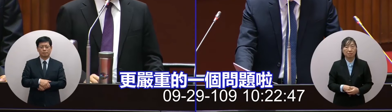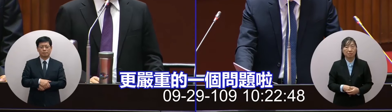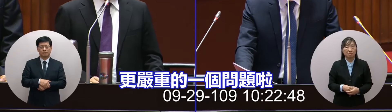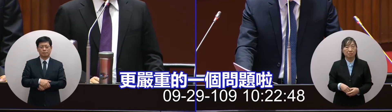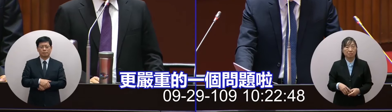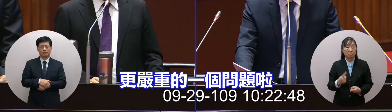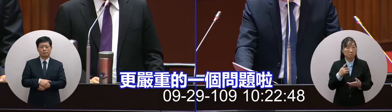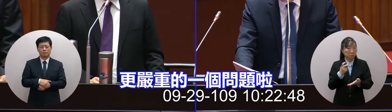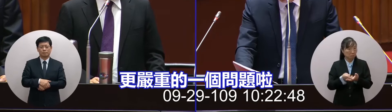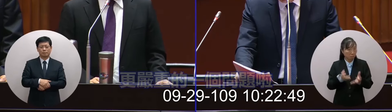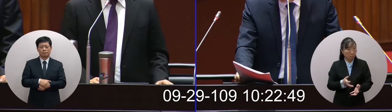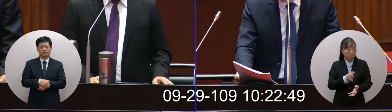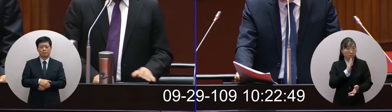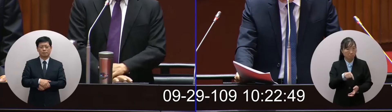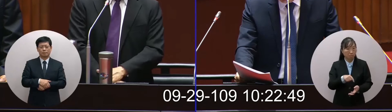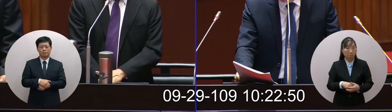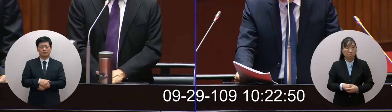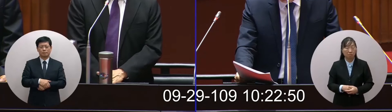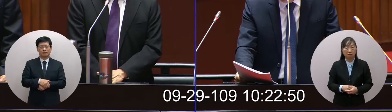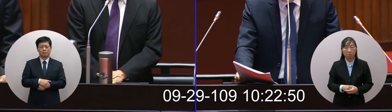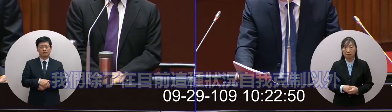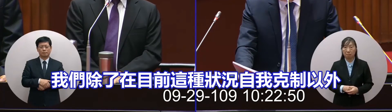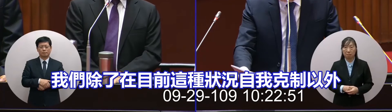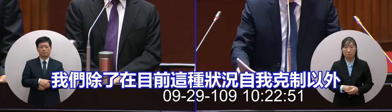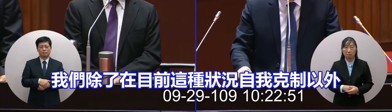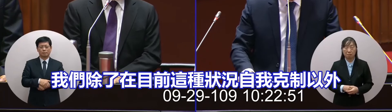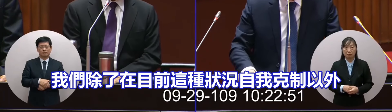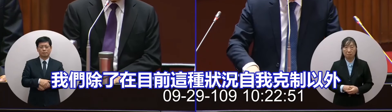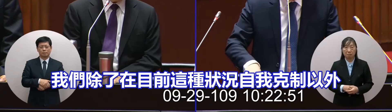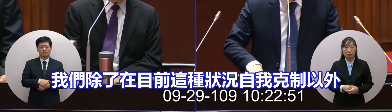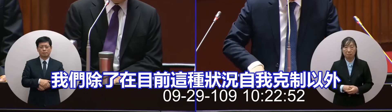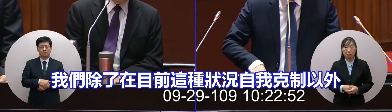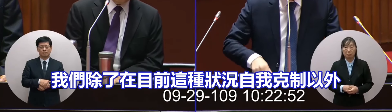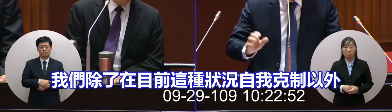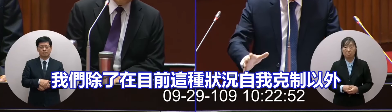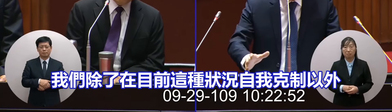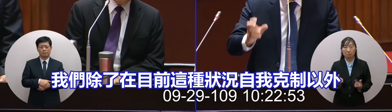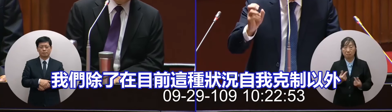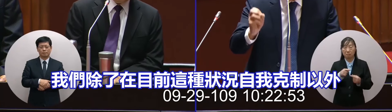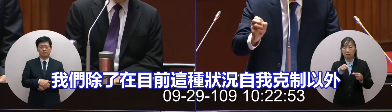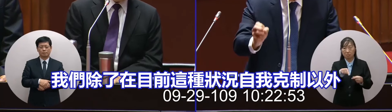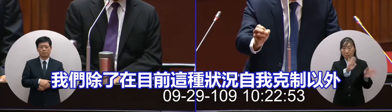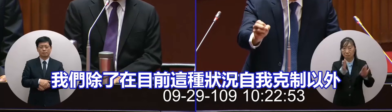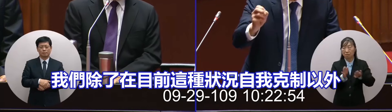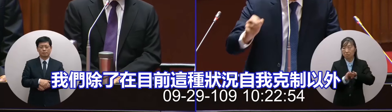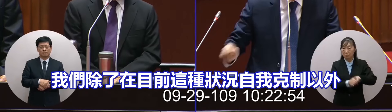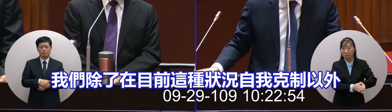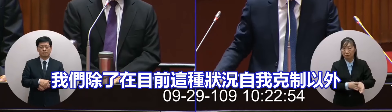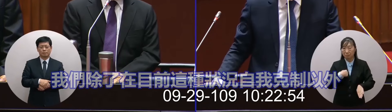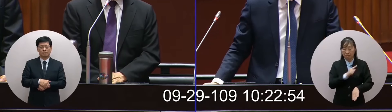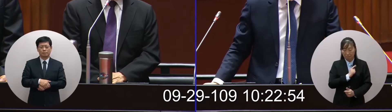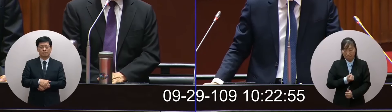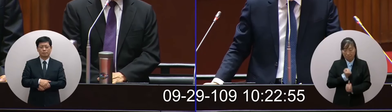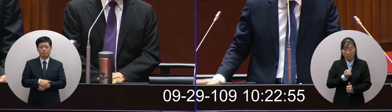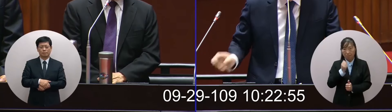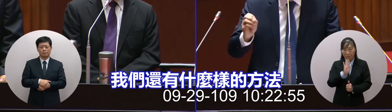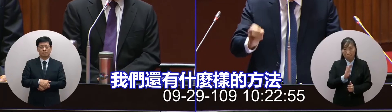更严重的一个问题了啊、哦。我们除了在目前这种状况自我克制以